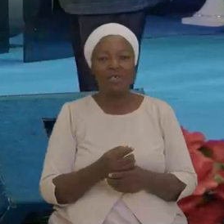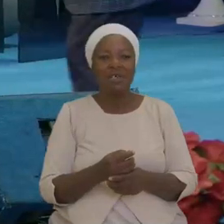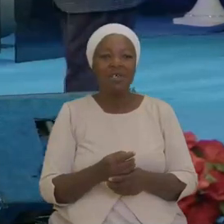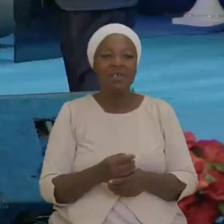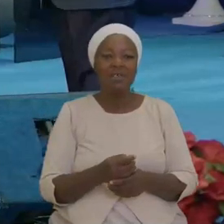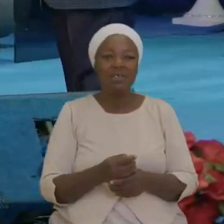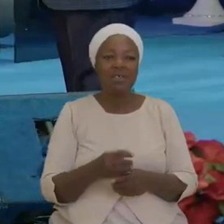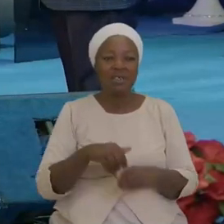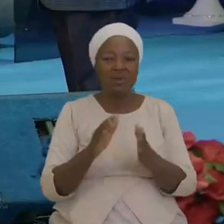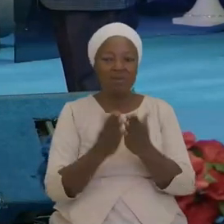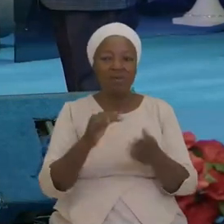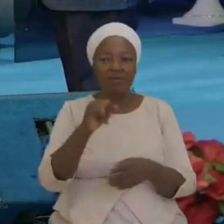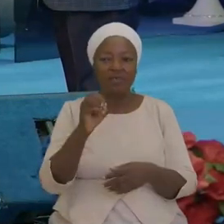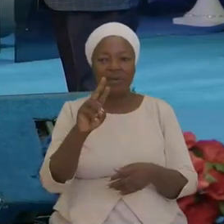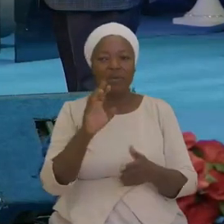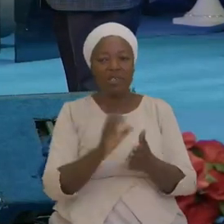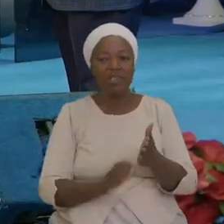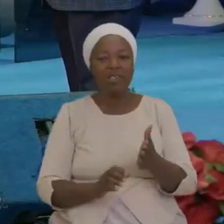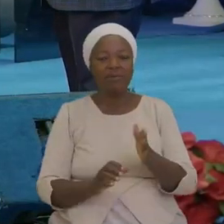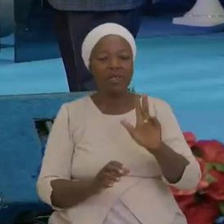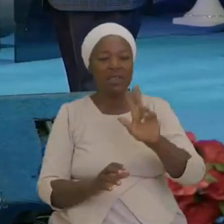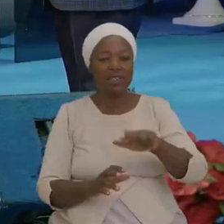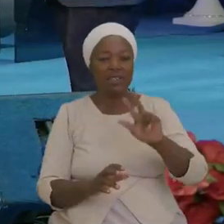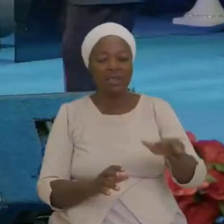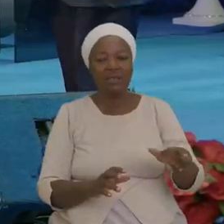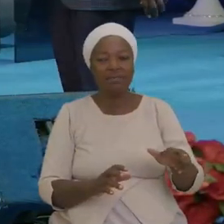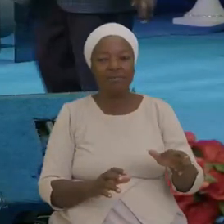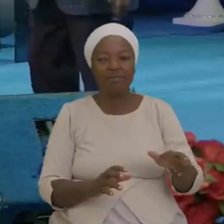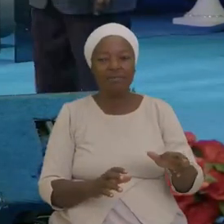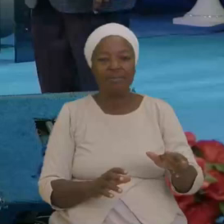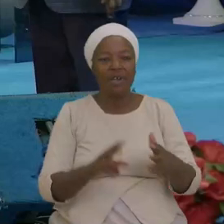Jérémie nous dit, en Jérémie 33,